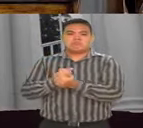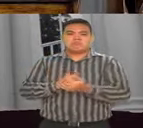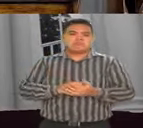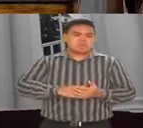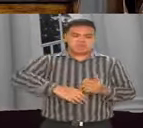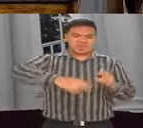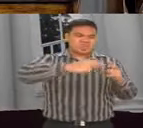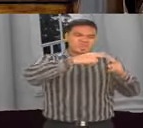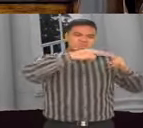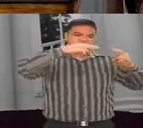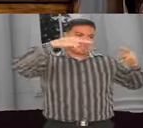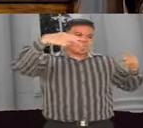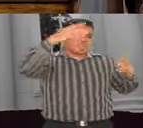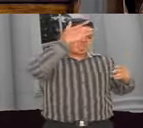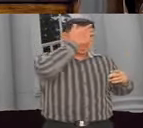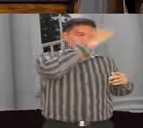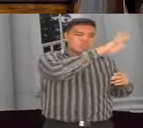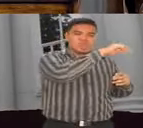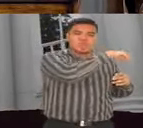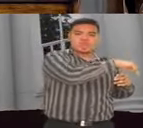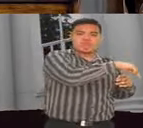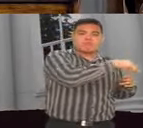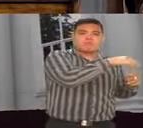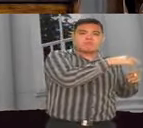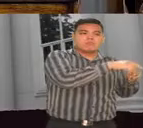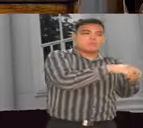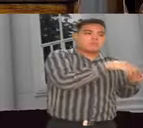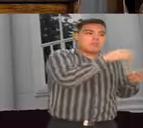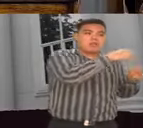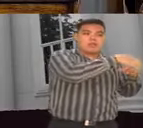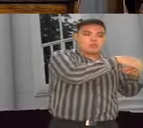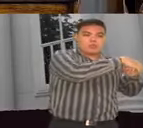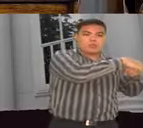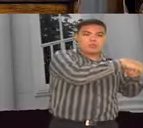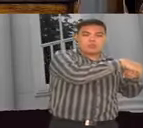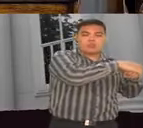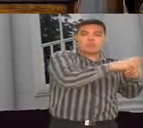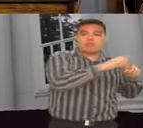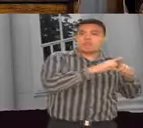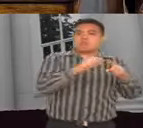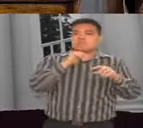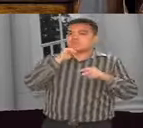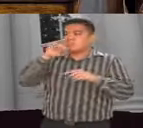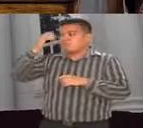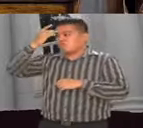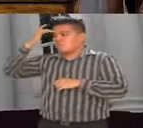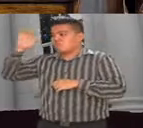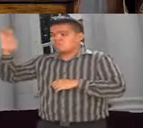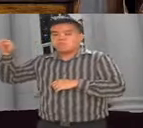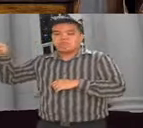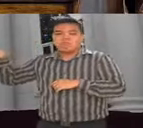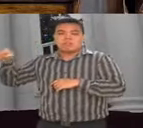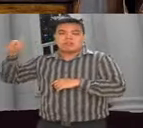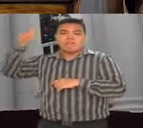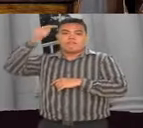Maayo ra kay ta sa gawas, pero di ta maayo para sa buluhaton sa Dios. Idol na.